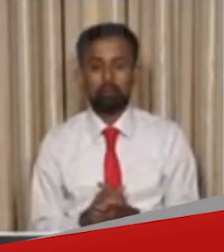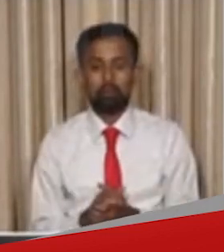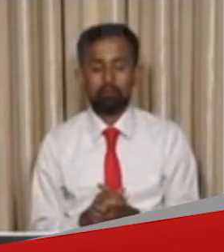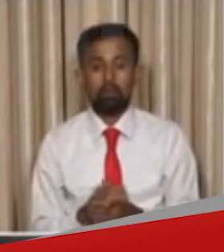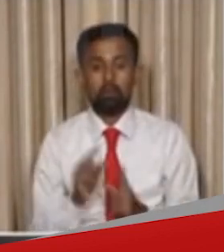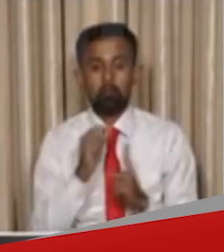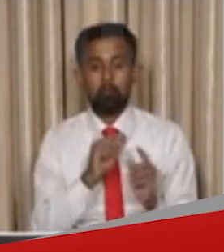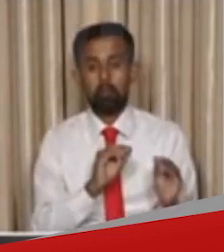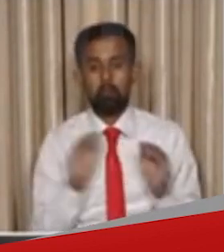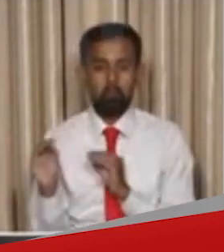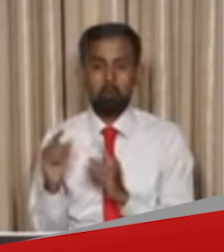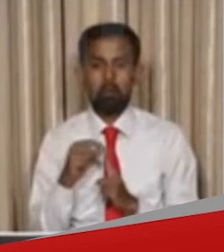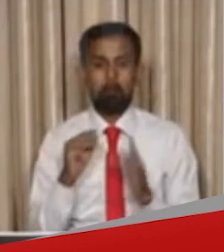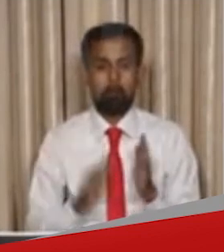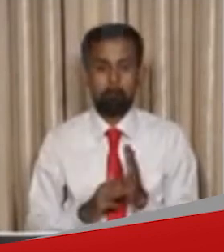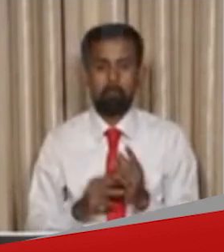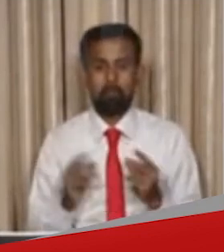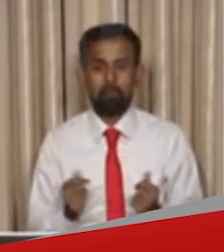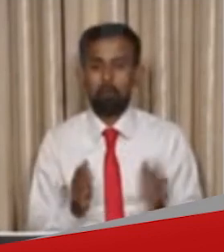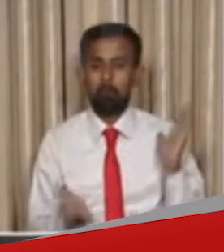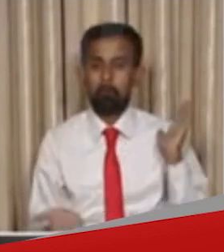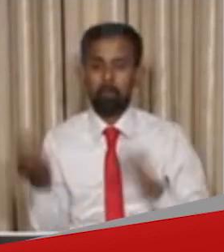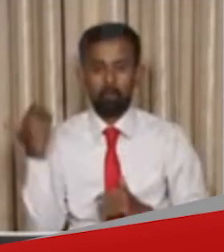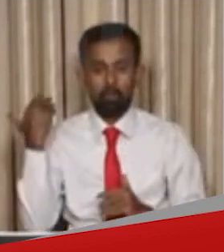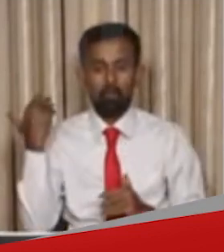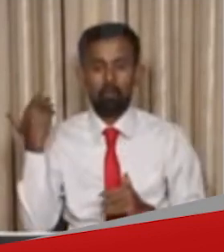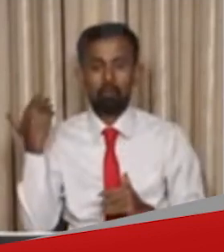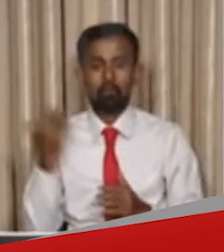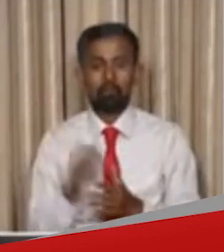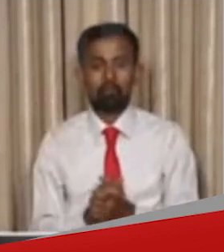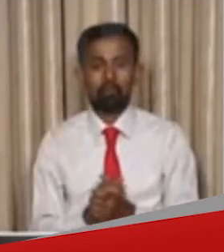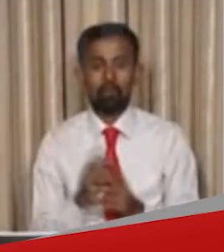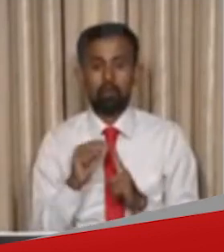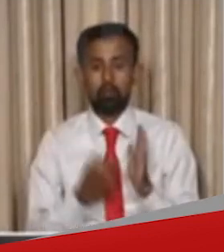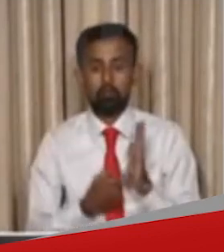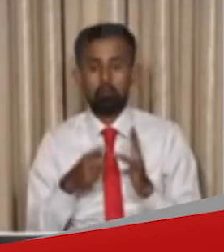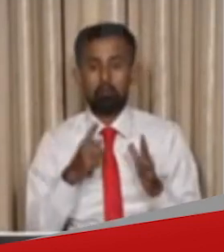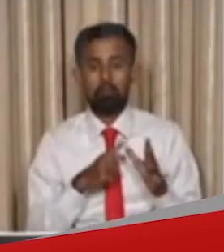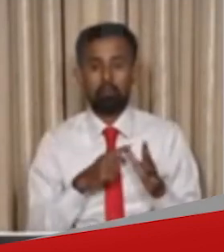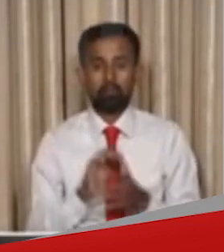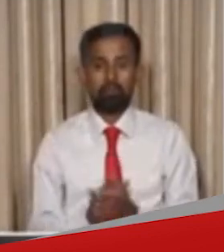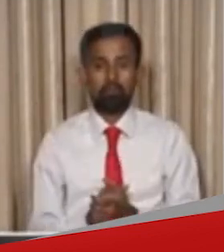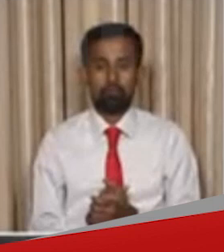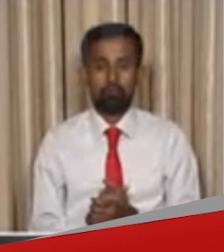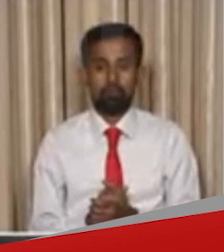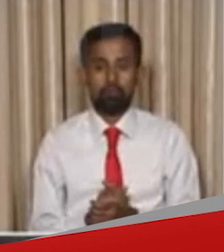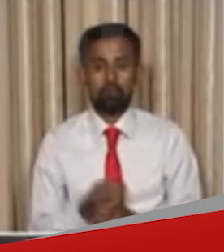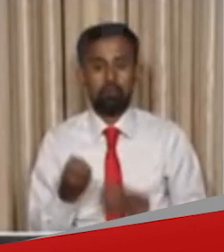කල් තිබ්බ අගමැතිවරයා ක්ෂණිකව නැගිටලා යන්න ගිය. එතකොට ප්‍රසන්න රණතුංග මන්ත්‍රීවරයාට යහ